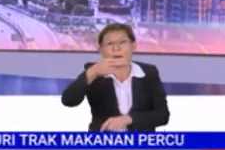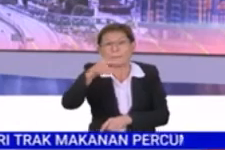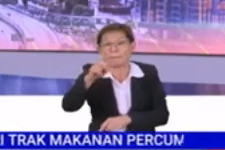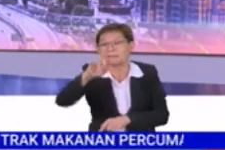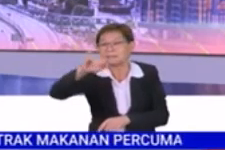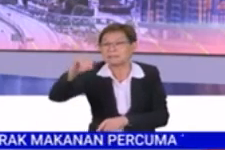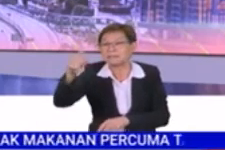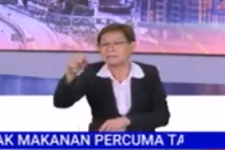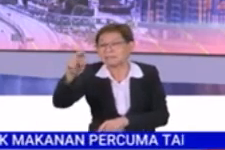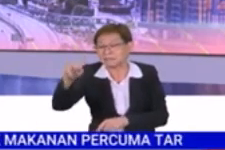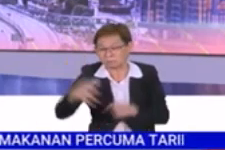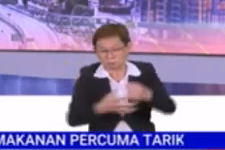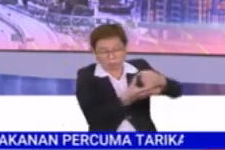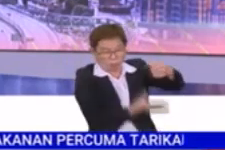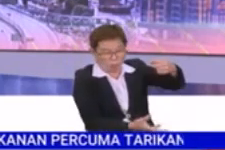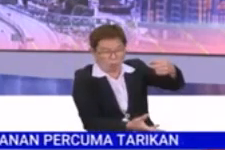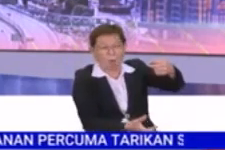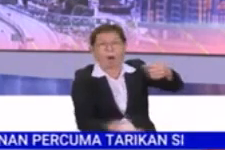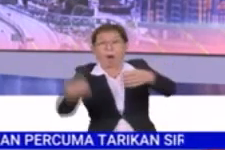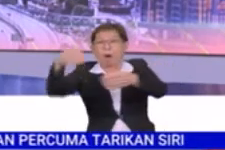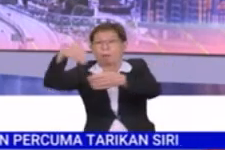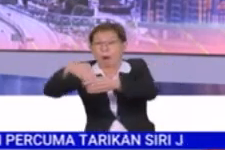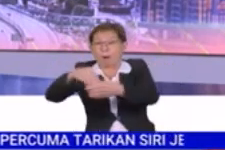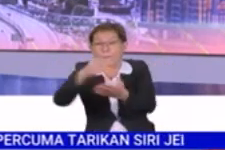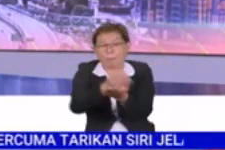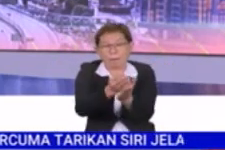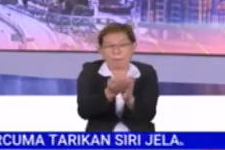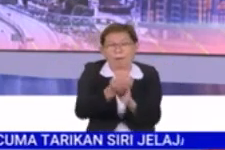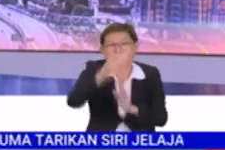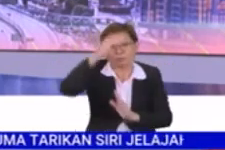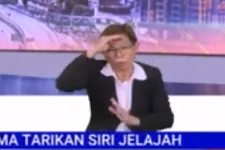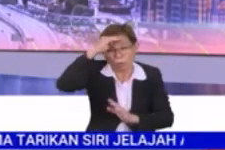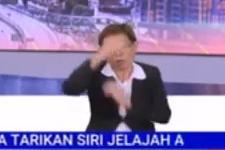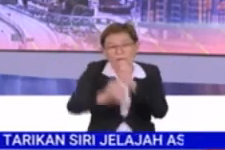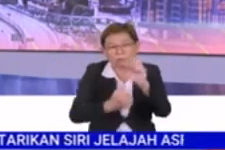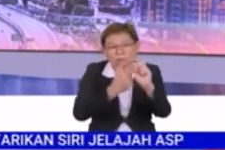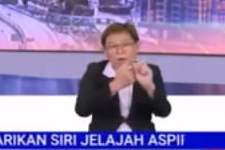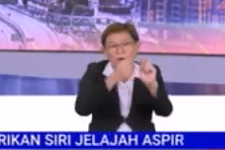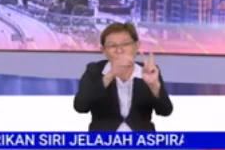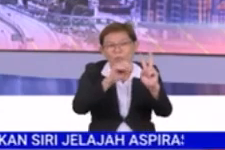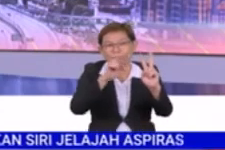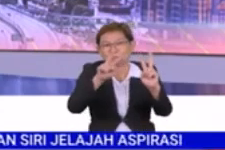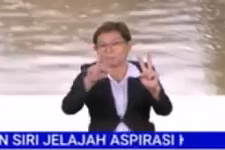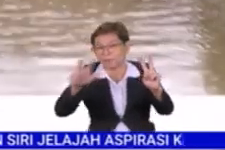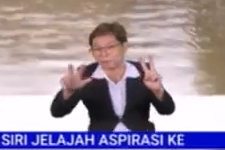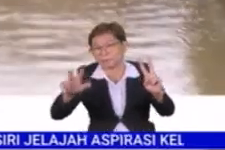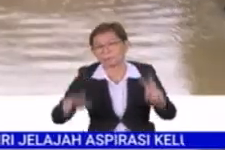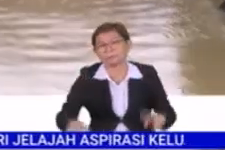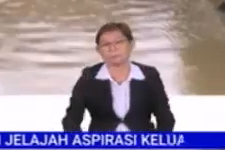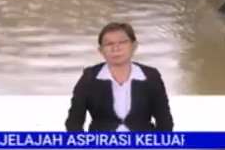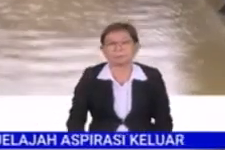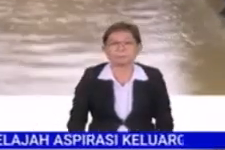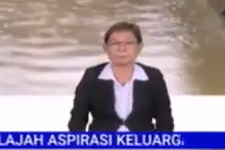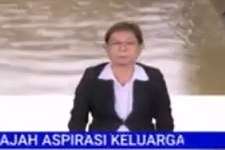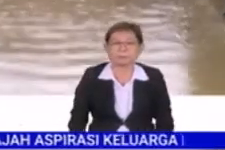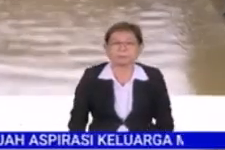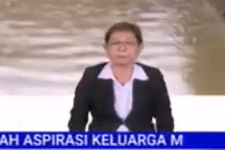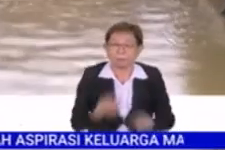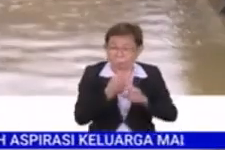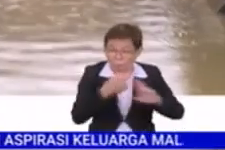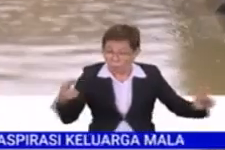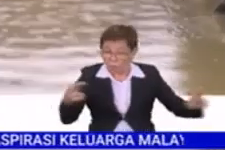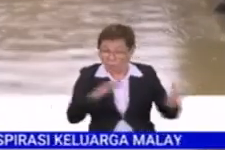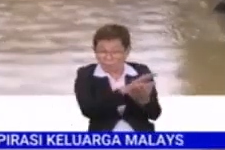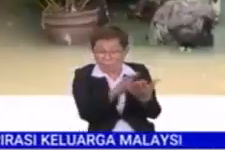kata Tentukan itu di jalan ke dimasukkan pada belanja wa Joho tahun hadapan dia sebagai